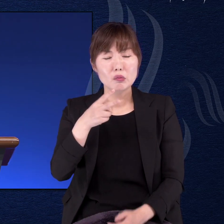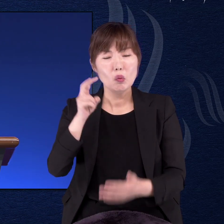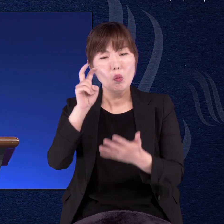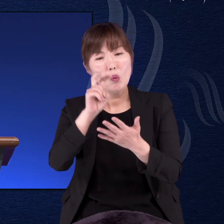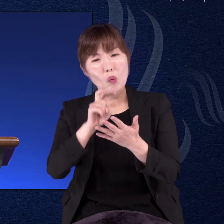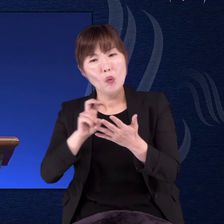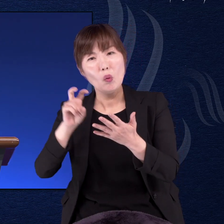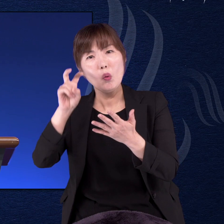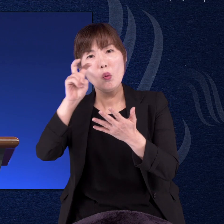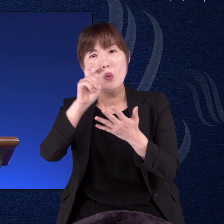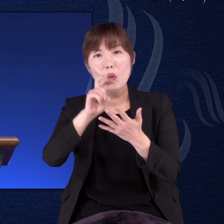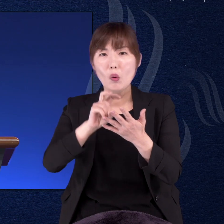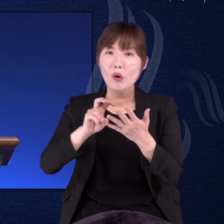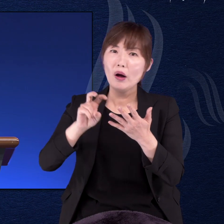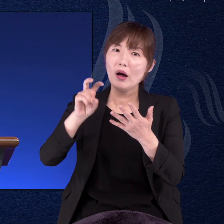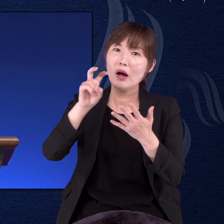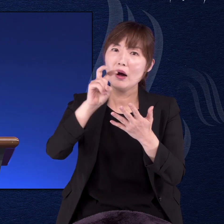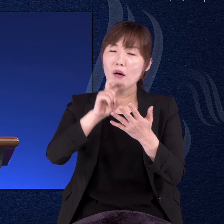있어요.